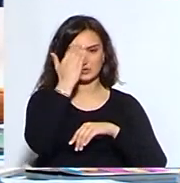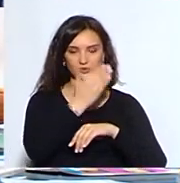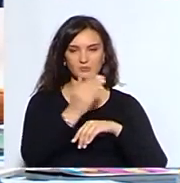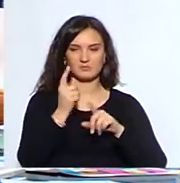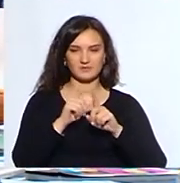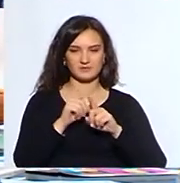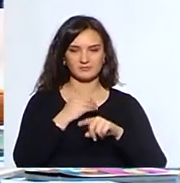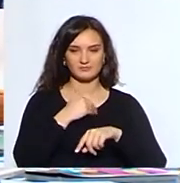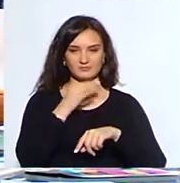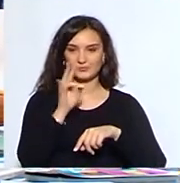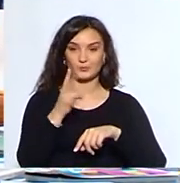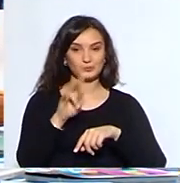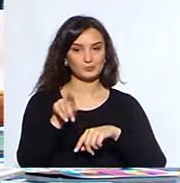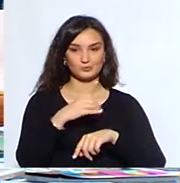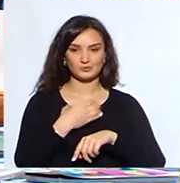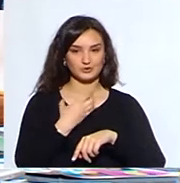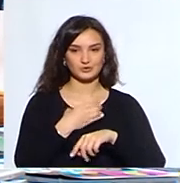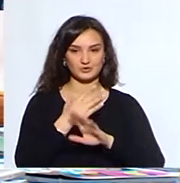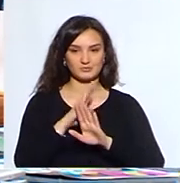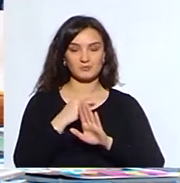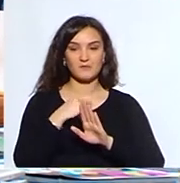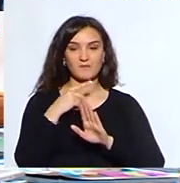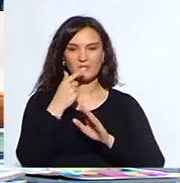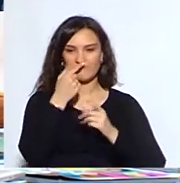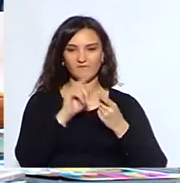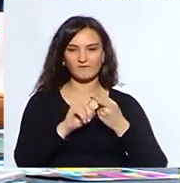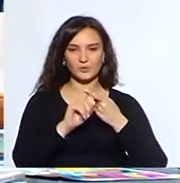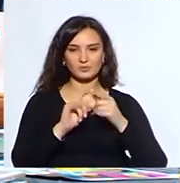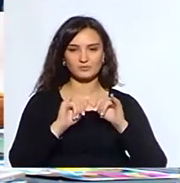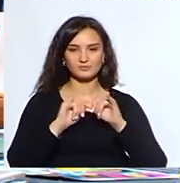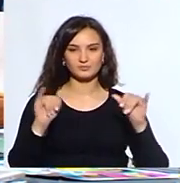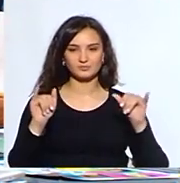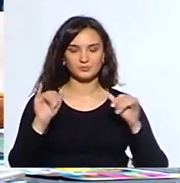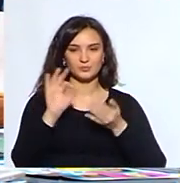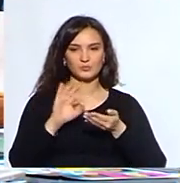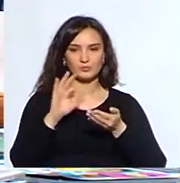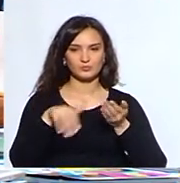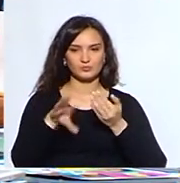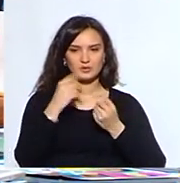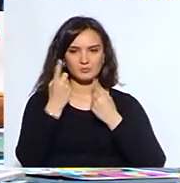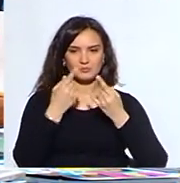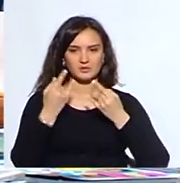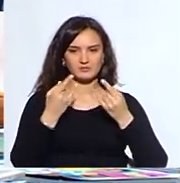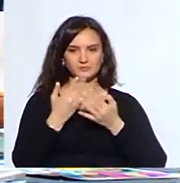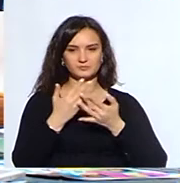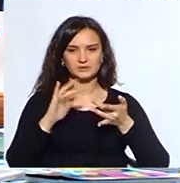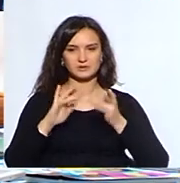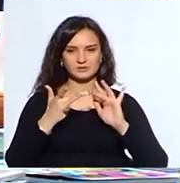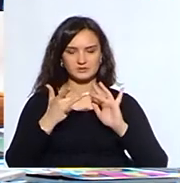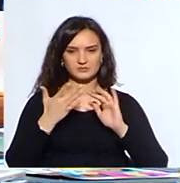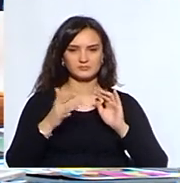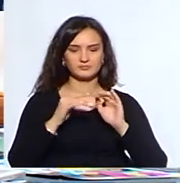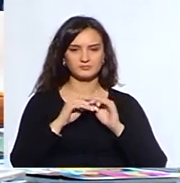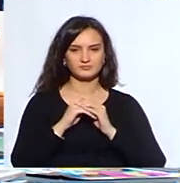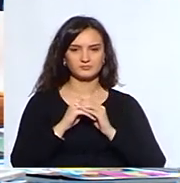პირველი სიტყვა, ნუ შეშინდებით. Მე მხედველობაში მაქვს ვირუსები, რომელთა შესახებაც ყველა საინფორმაციო საშუალებიდან, ყველა